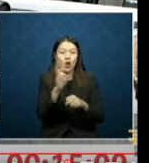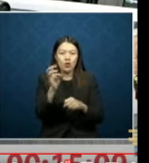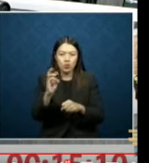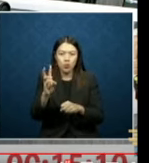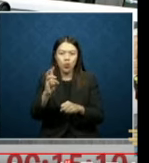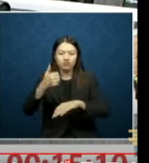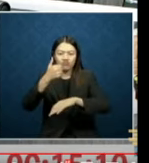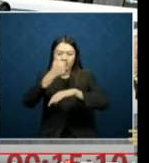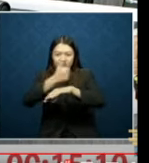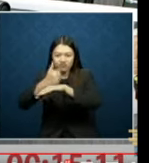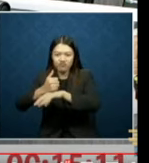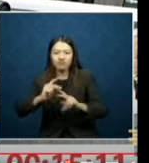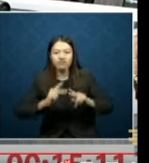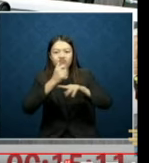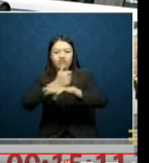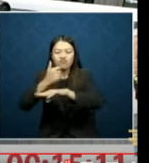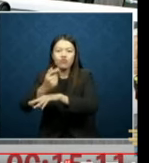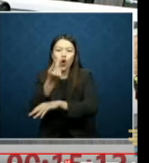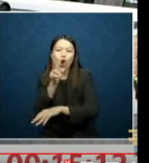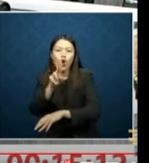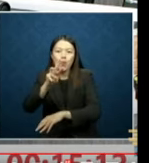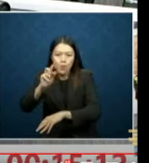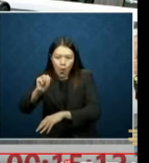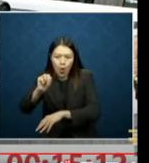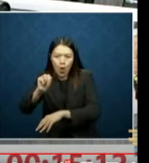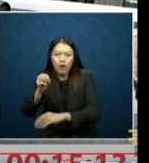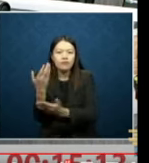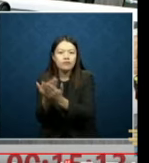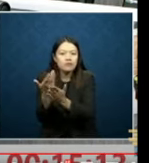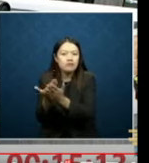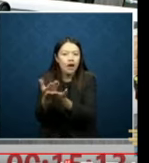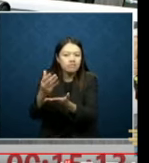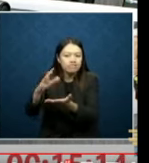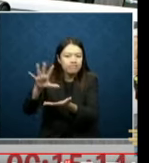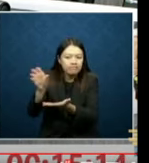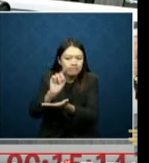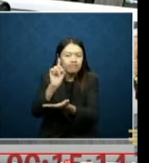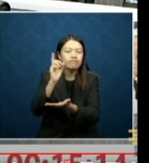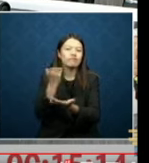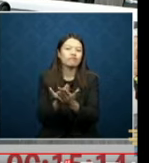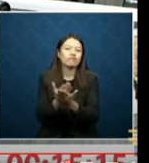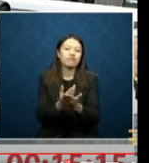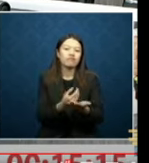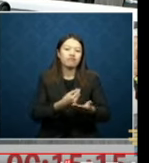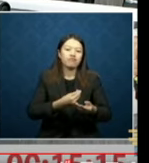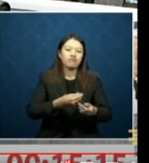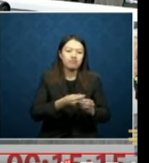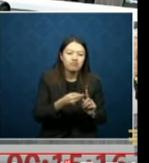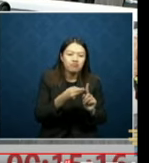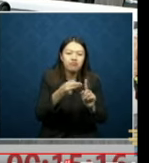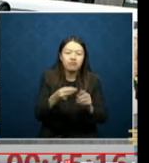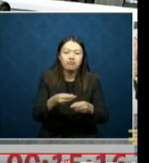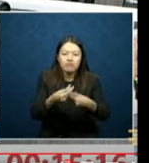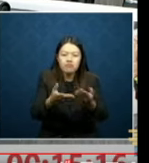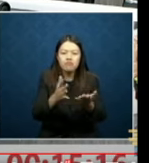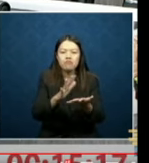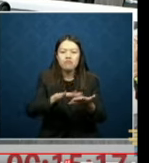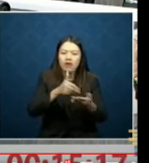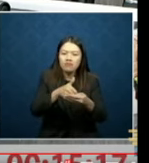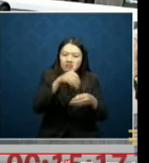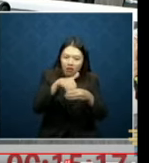มนตรีไม่ได้ชี้แจงแหล่งที่มาของรายได้ที่จะนำมาใช้จ่ายในการดำเนินนโยบายเ